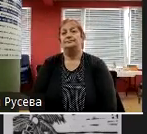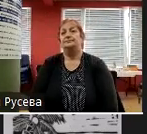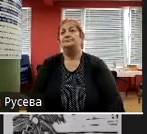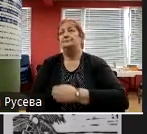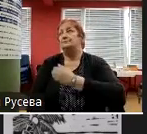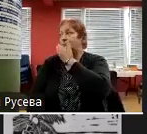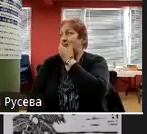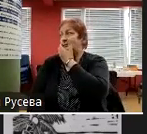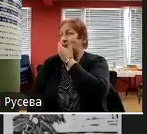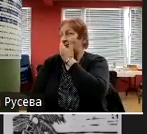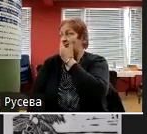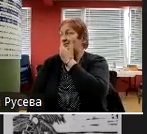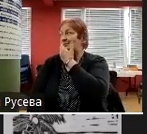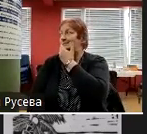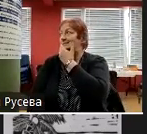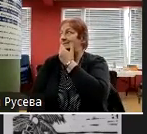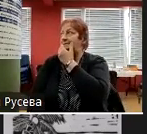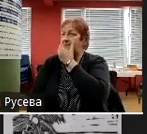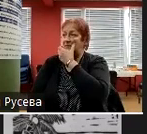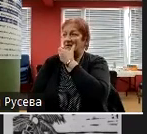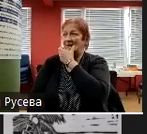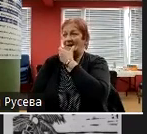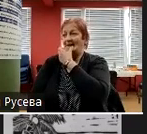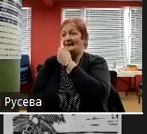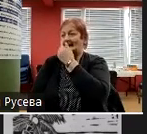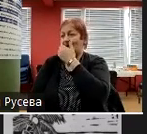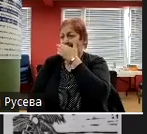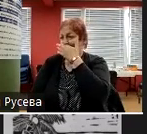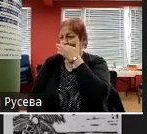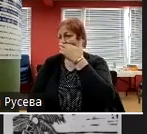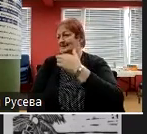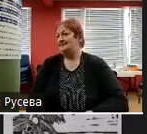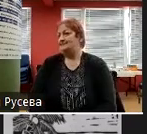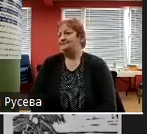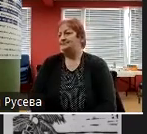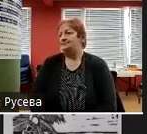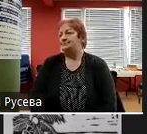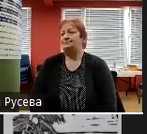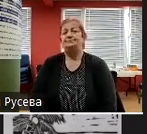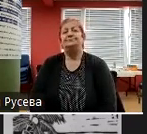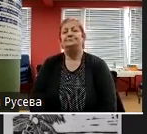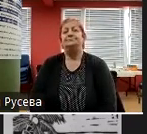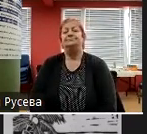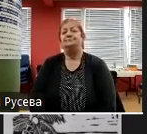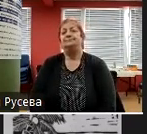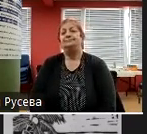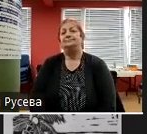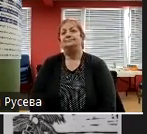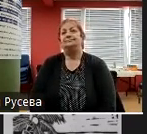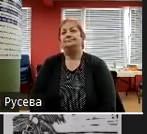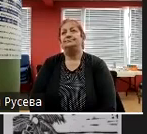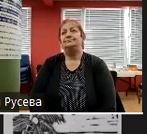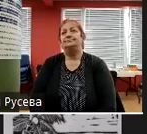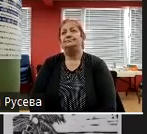that we use alternative text. Something we didn't have the time to explore, but we talked about it earlier,